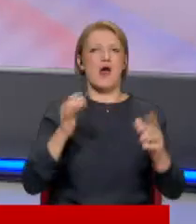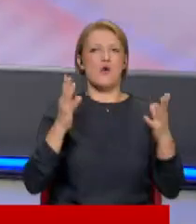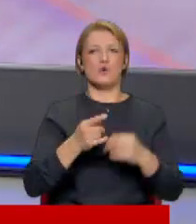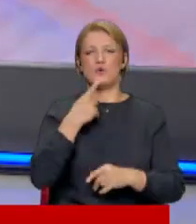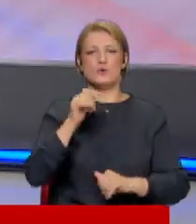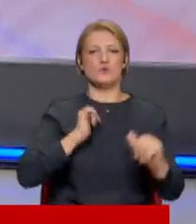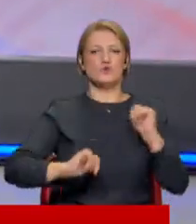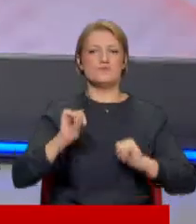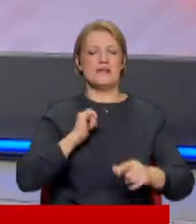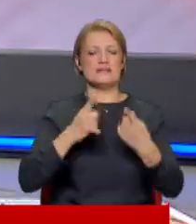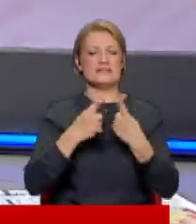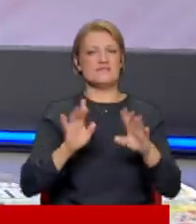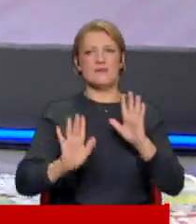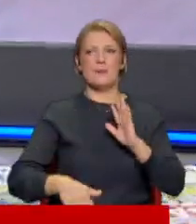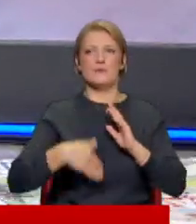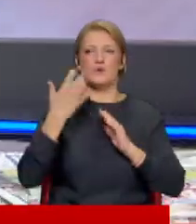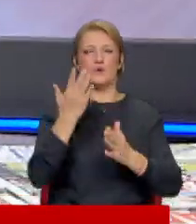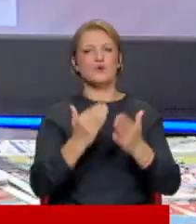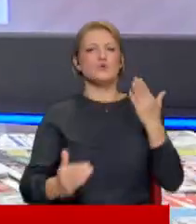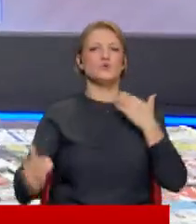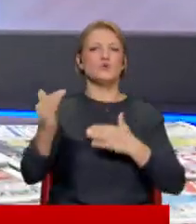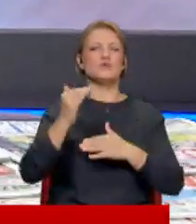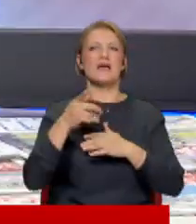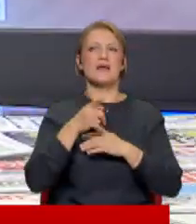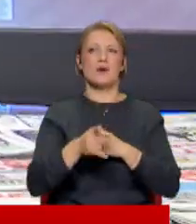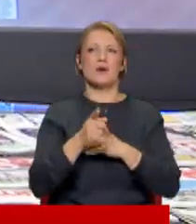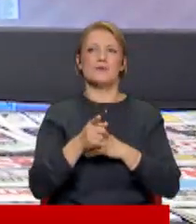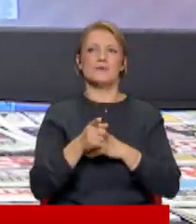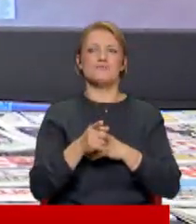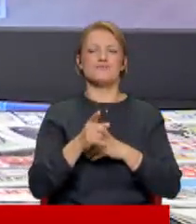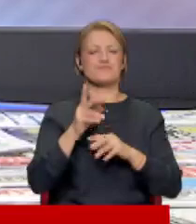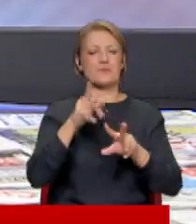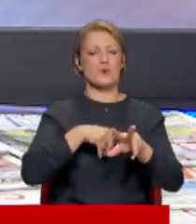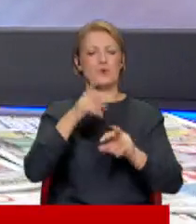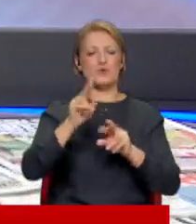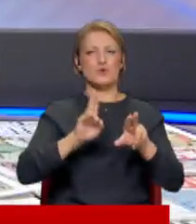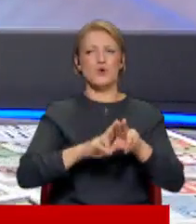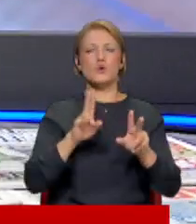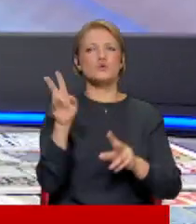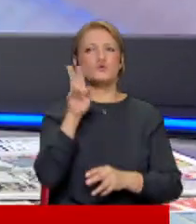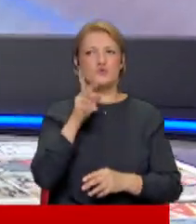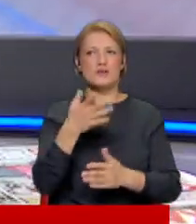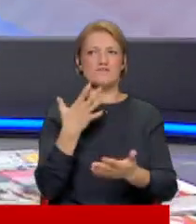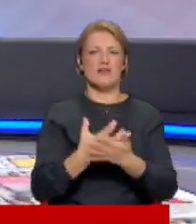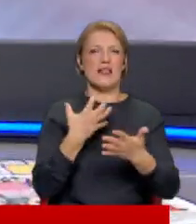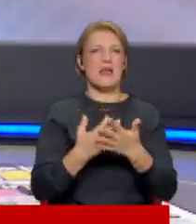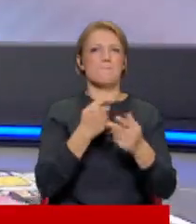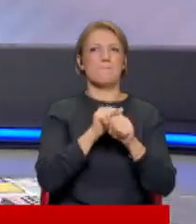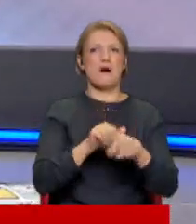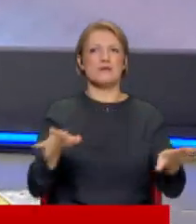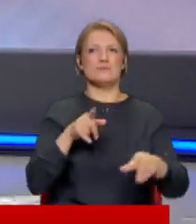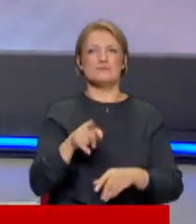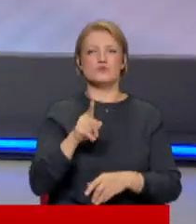üniversite sınavının ardından Yükseköğretim kurulu sonuçları da verileri de paylaşıldı